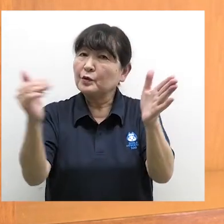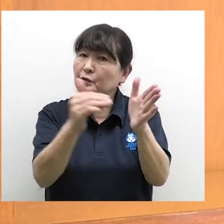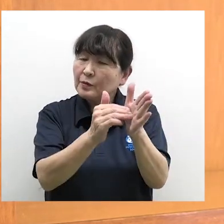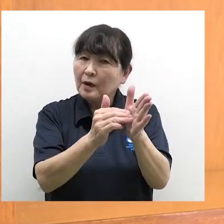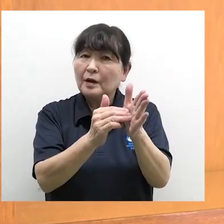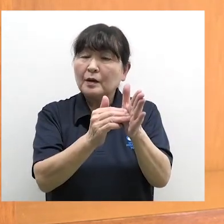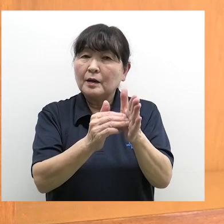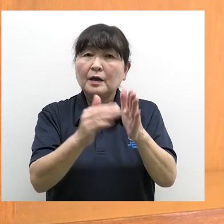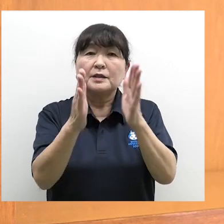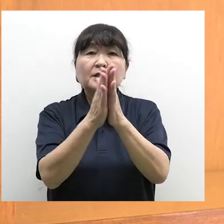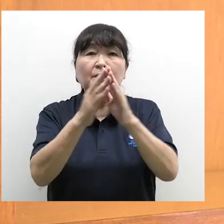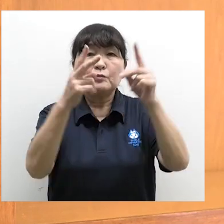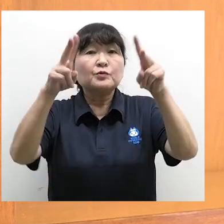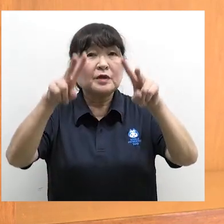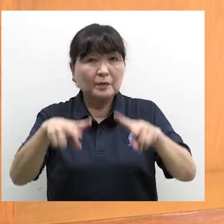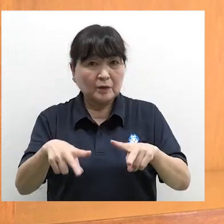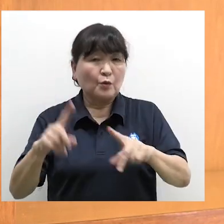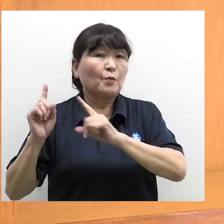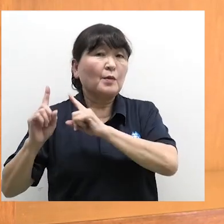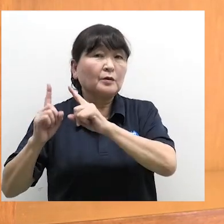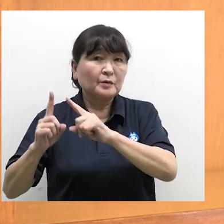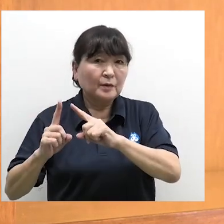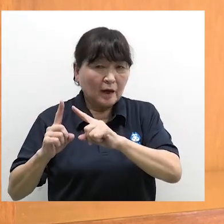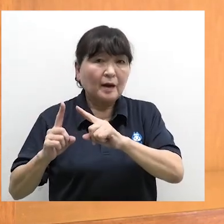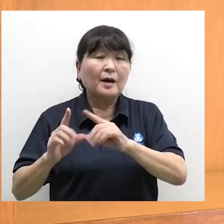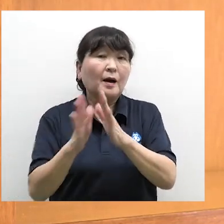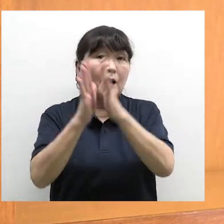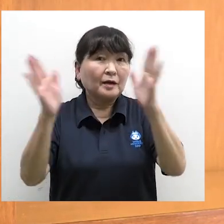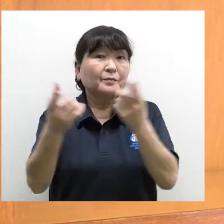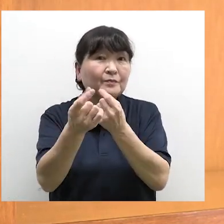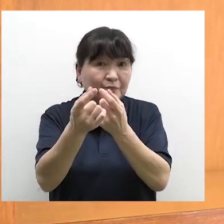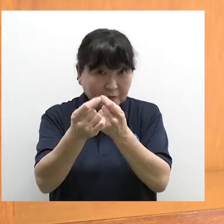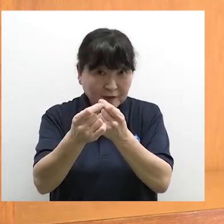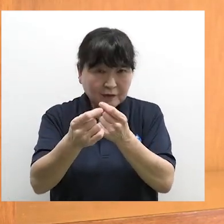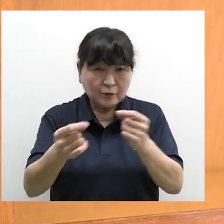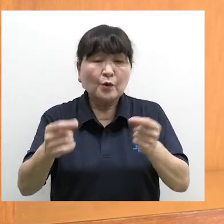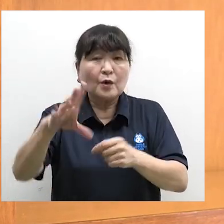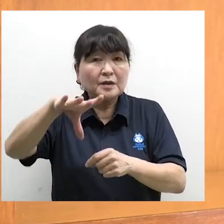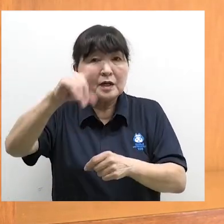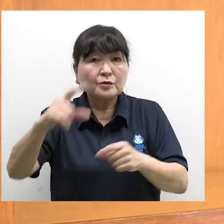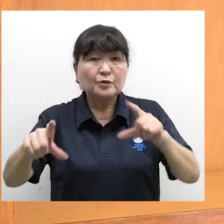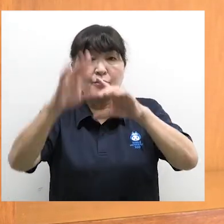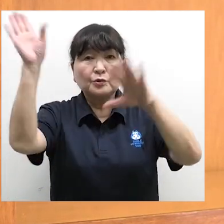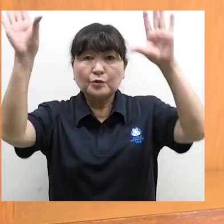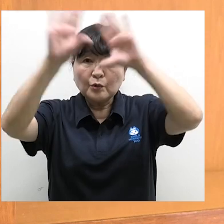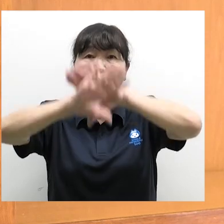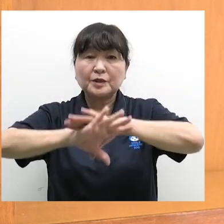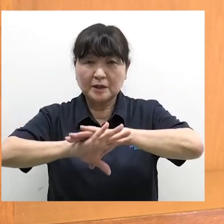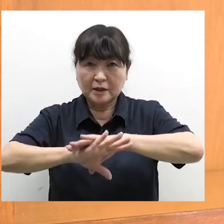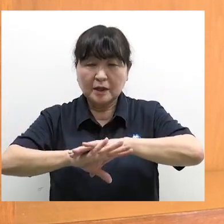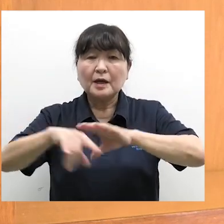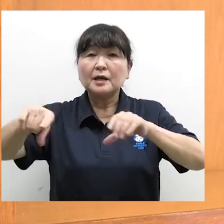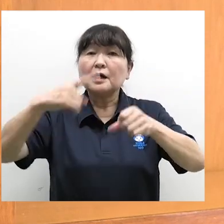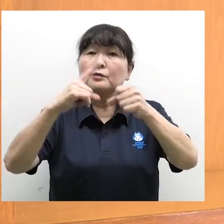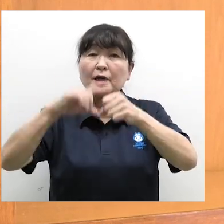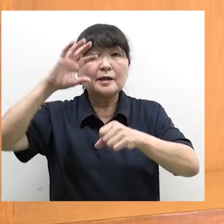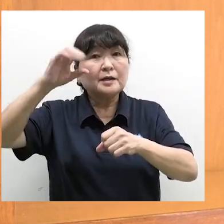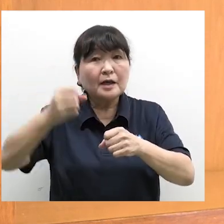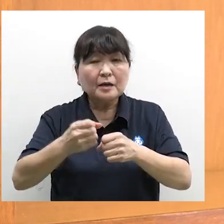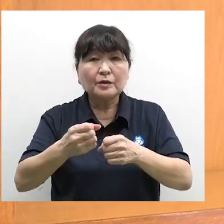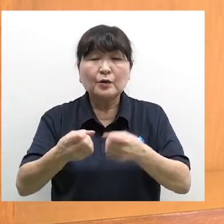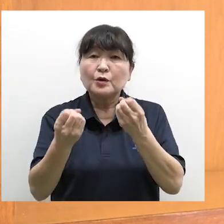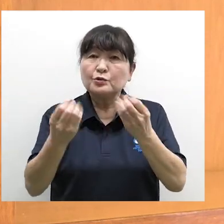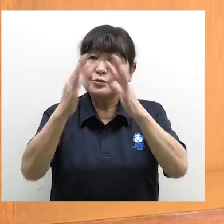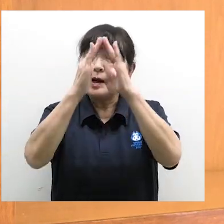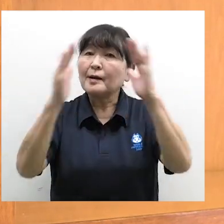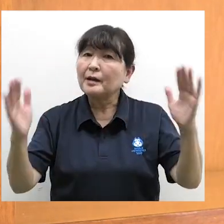武様が26日27日、その日の初日の夜に宮崎市政100周年記念式典と記念祝賀会を予定し